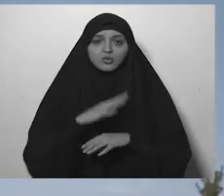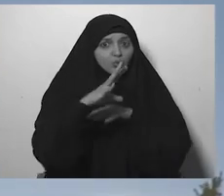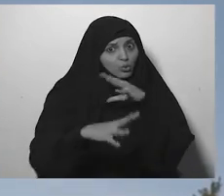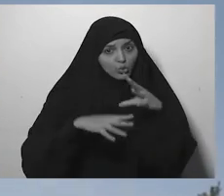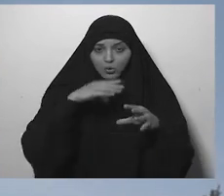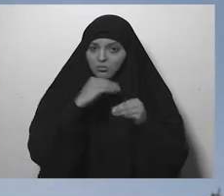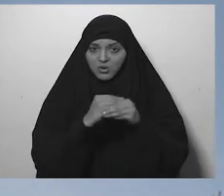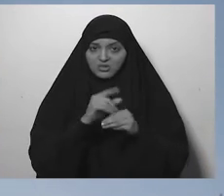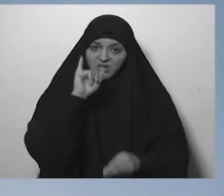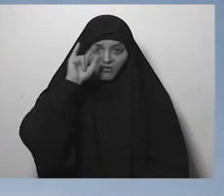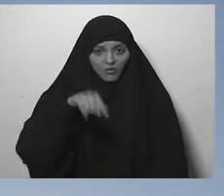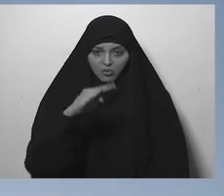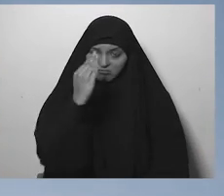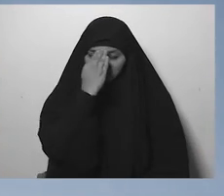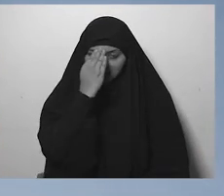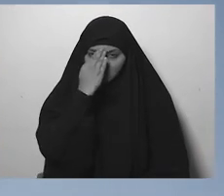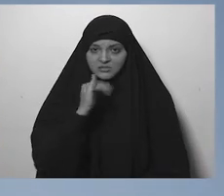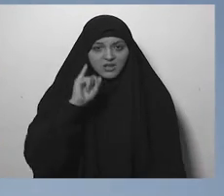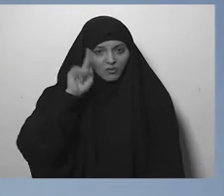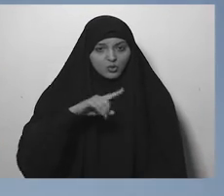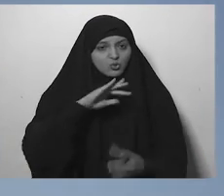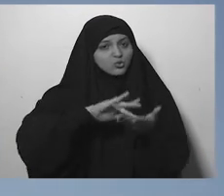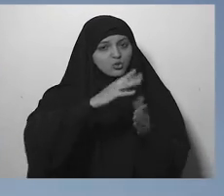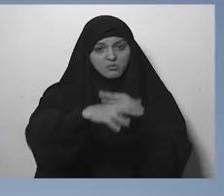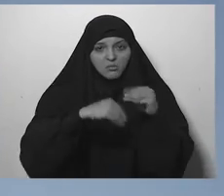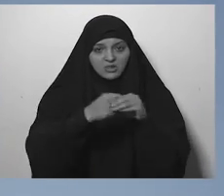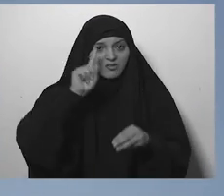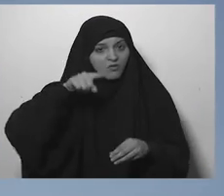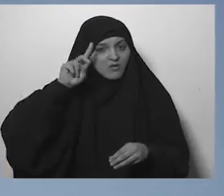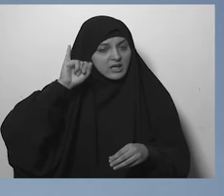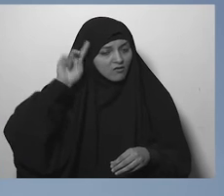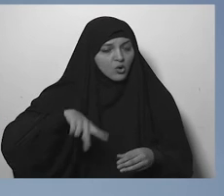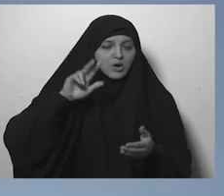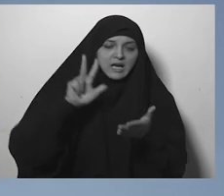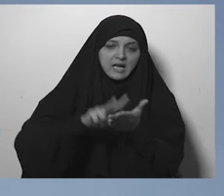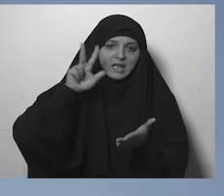tout le monde devrait connaître, que tout le monde devrait réaliser.